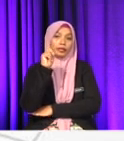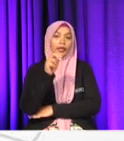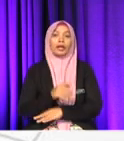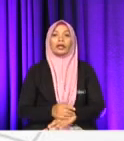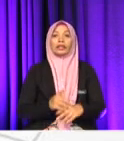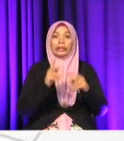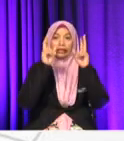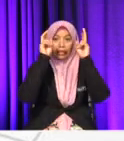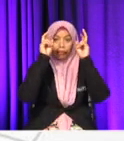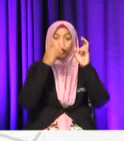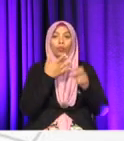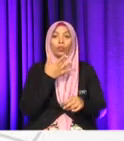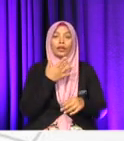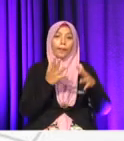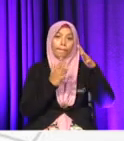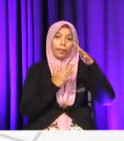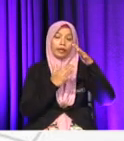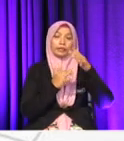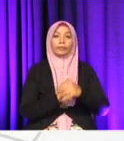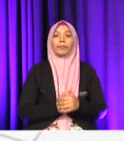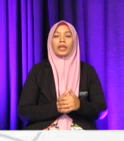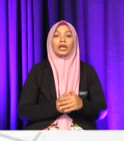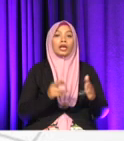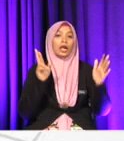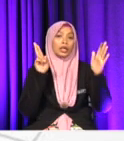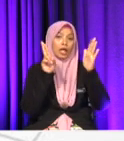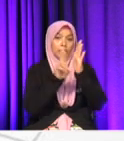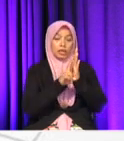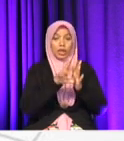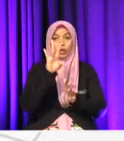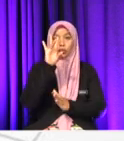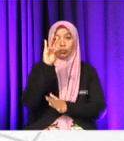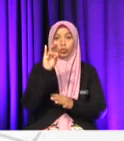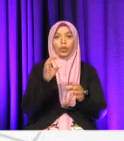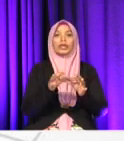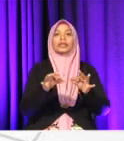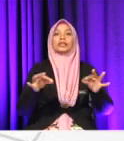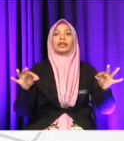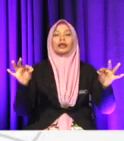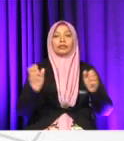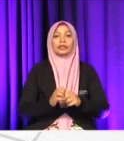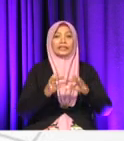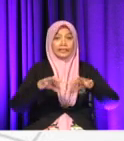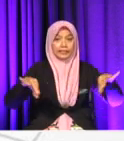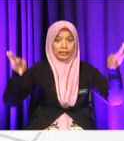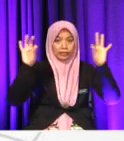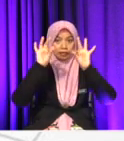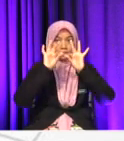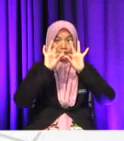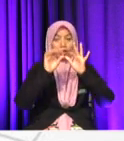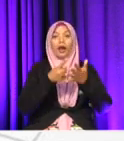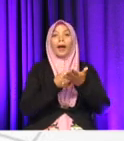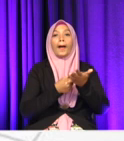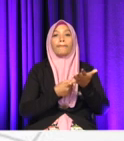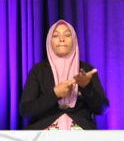dan jadwal 7 Terangkan dua fungsi logo pada sebuah perniagaan Baiklah kita Jawab dulu soal dan bagian